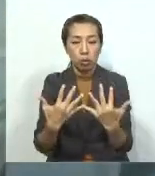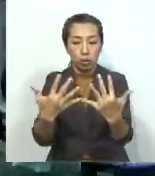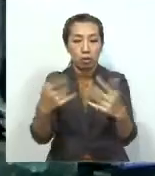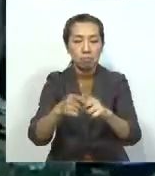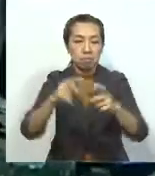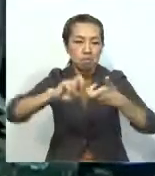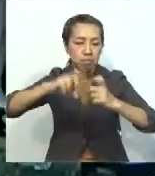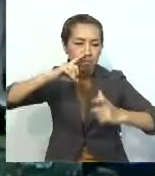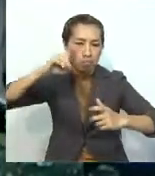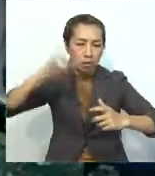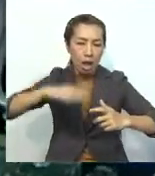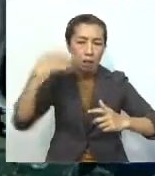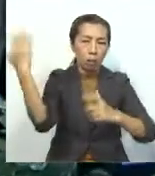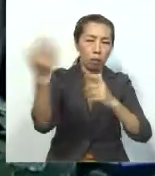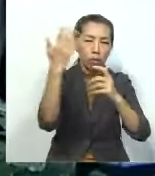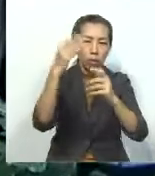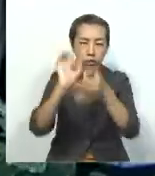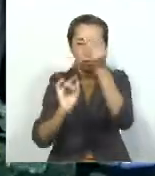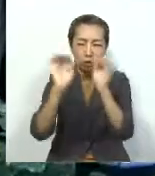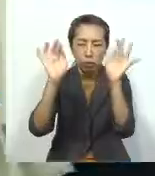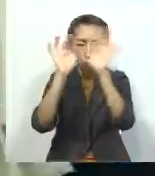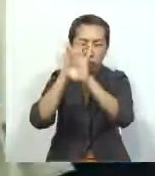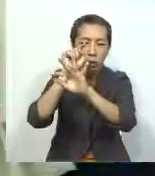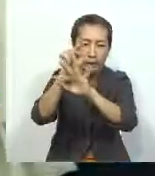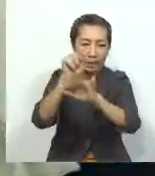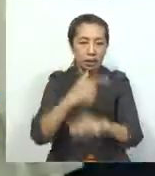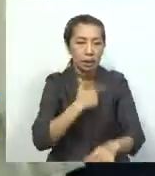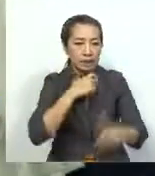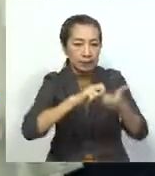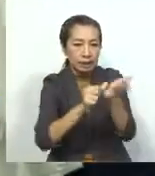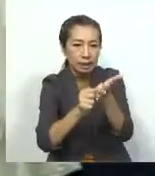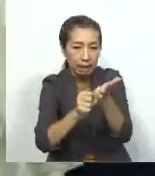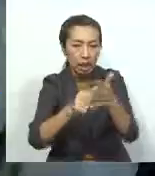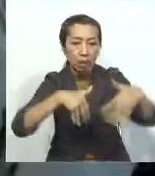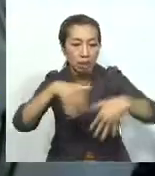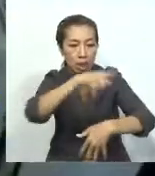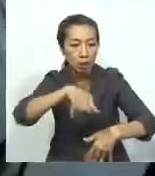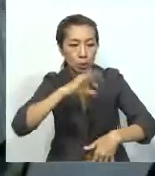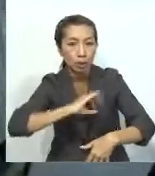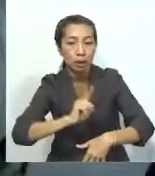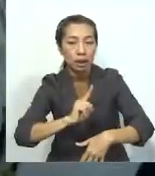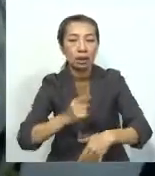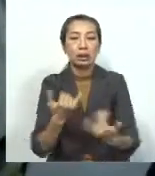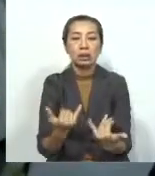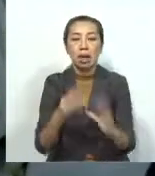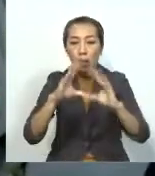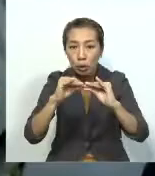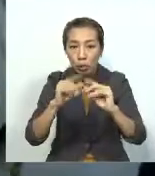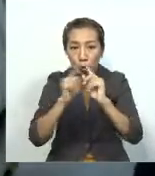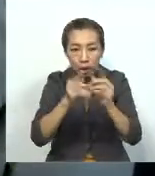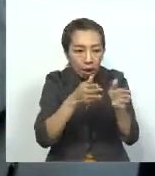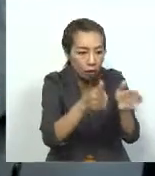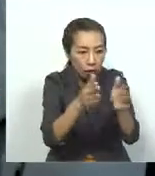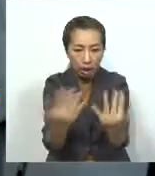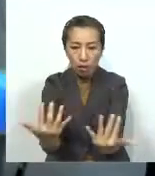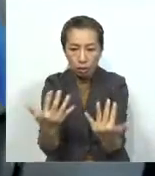ตหมอกควันกับทางออกของแม่ฮ่องสอนจากมุมมองของภาคประชาชนเวทีนี้ถือว่าเป็นการระดมความคิดเห็นจากทุกภาคส่วนนะ